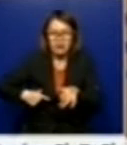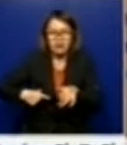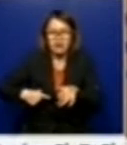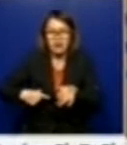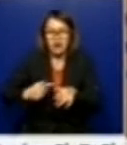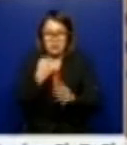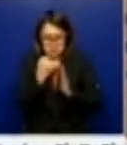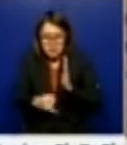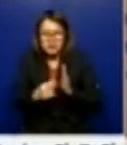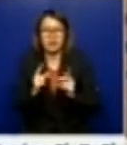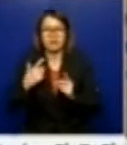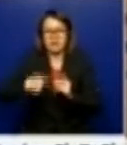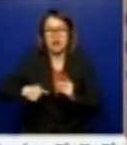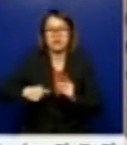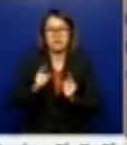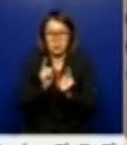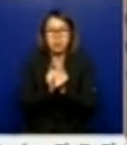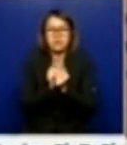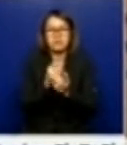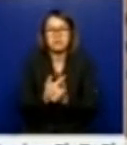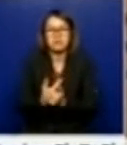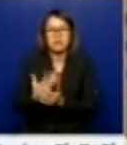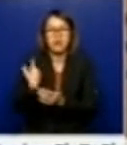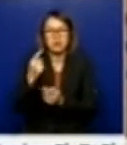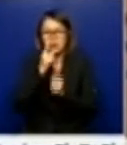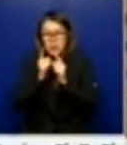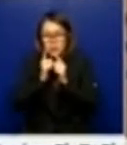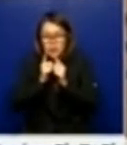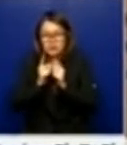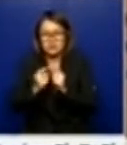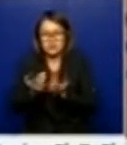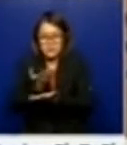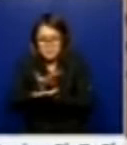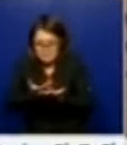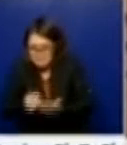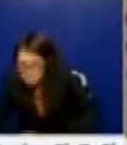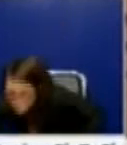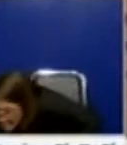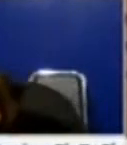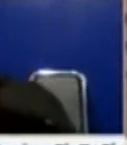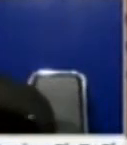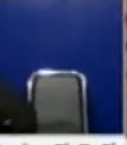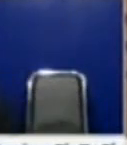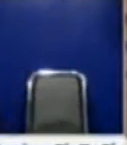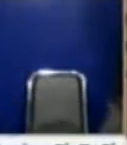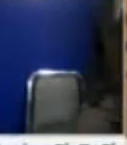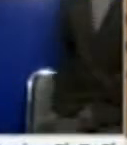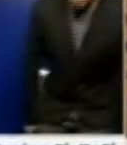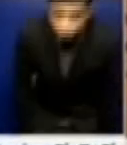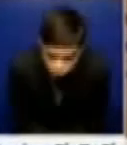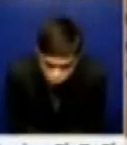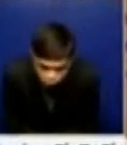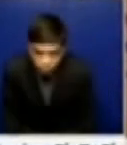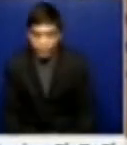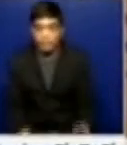นที่ทำก็ต้องขึ้นศาลเห็นง่ายๆเมื่อวานเพื่อนสมาชิกพูดถึงเรื่องเหมืองอัคราก็ใช้คำสั่งม.44ยกเลิกถ้